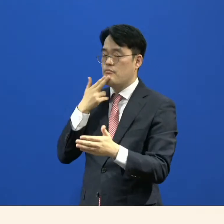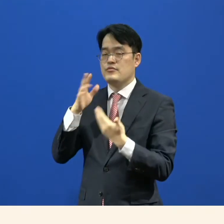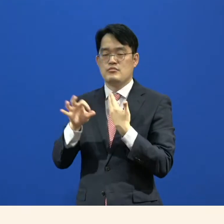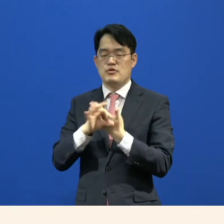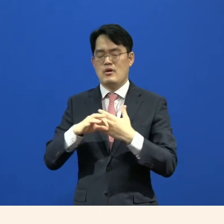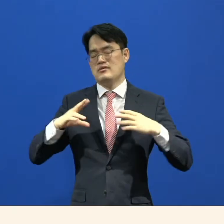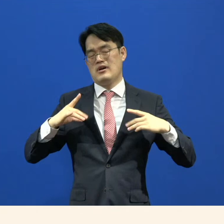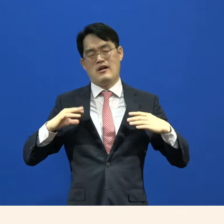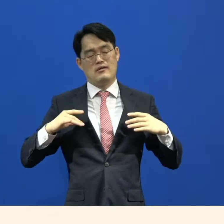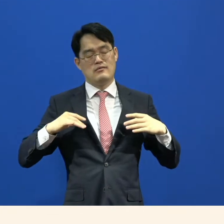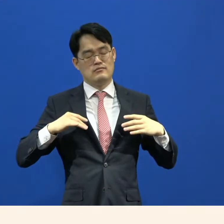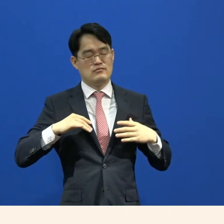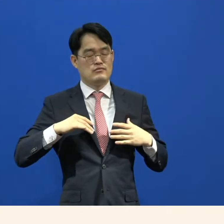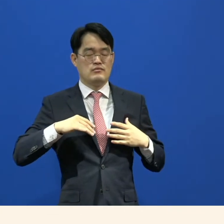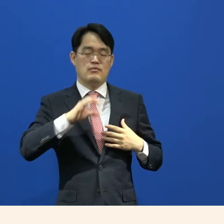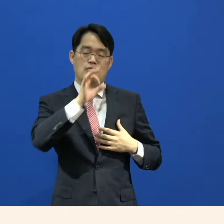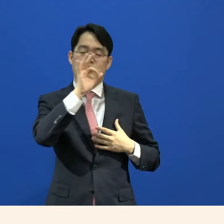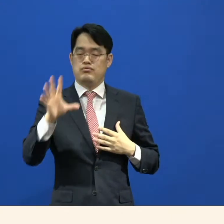얘기할 수가 없습니다.